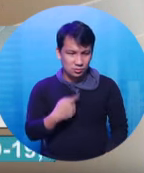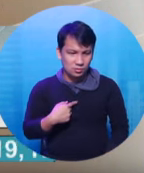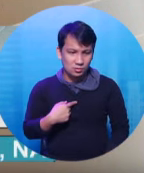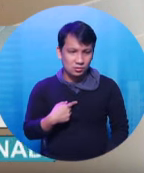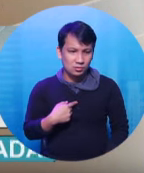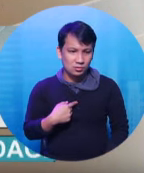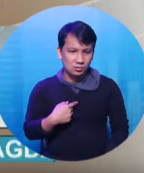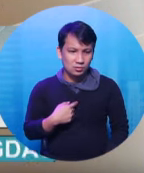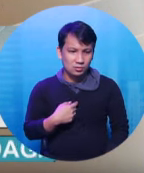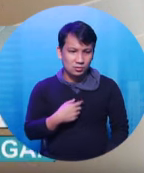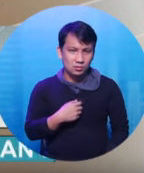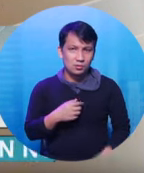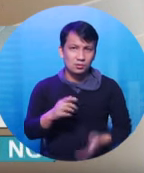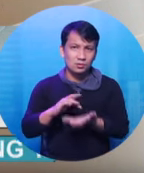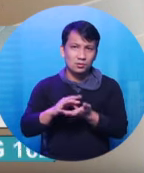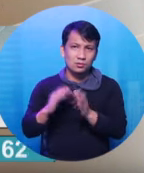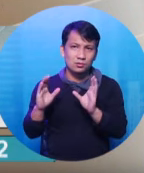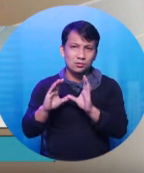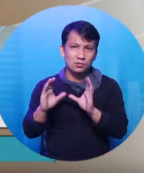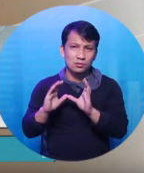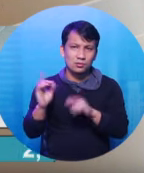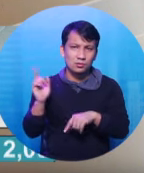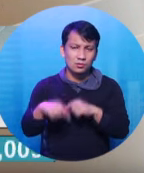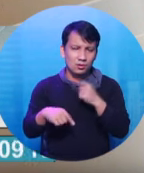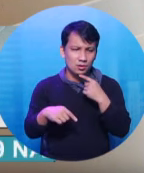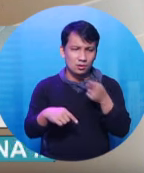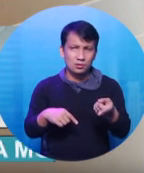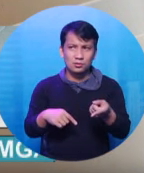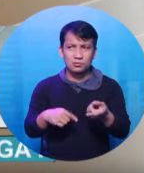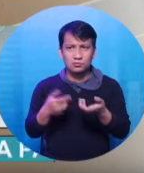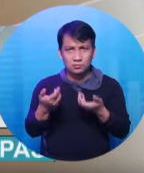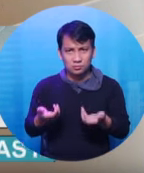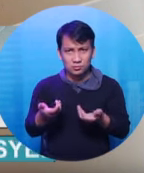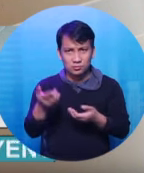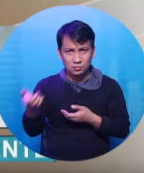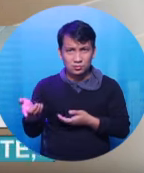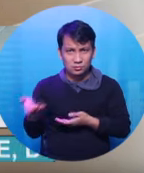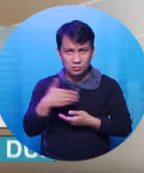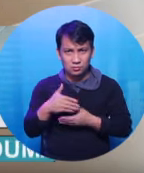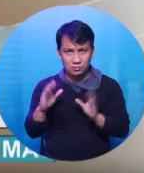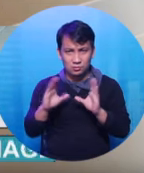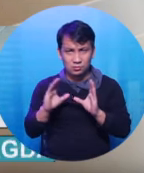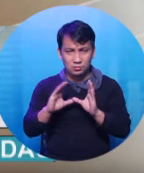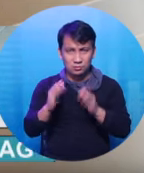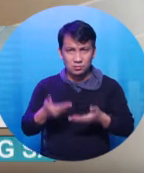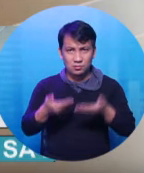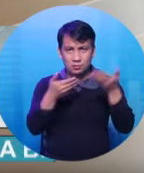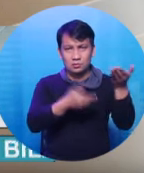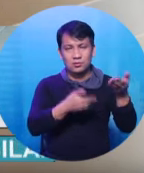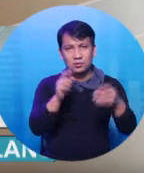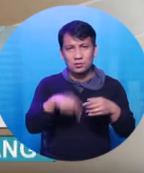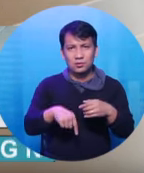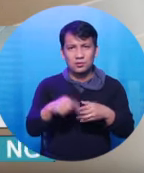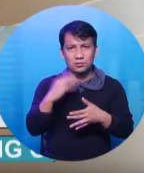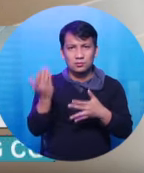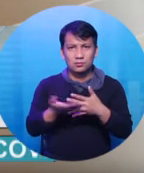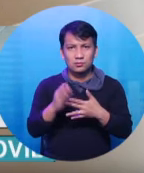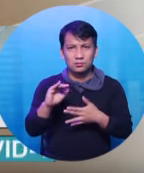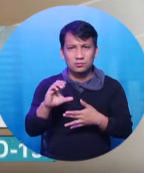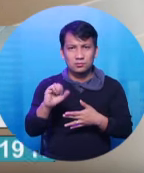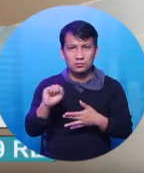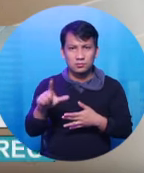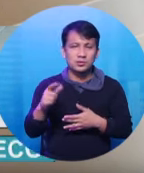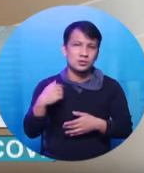na lang siya, tapos may medical po ako. Oh, hanggang ngayon ba, nandiyan pa sa medical? Pwede natin i-akit yan sa piskalya? Opo, nandito pa po sa